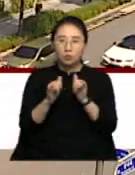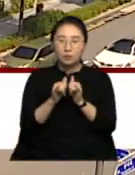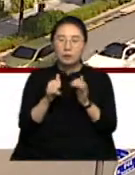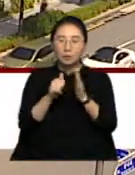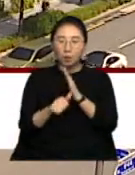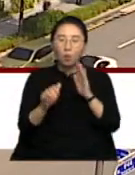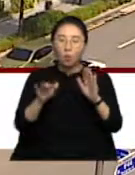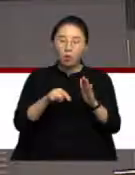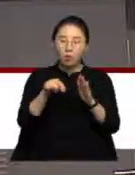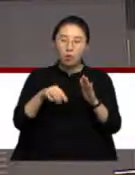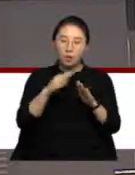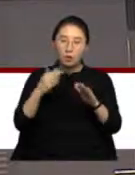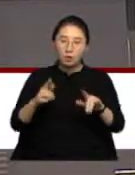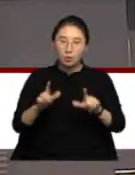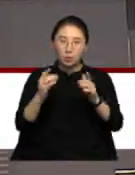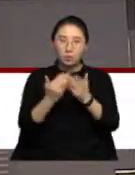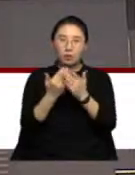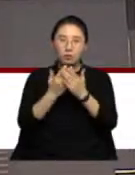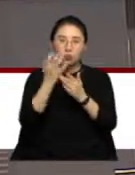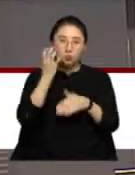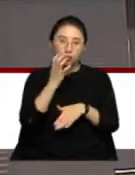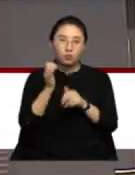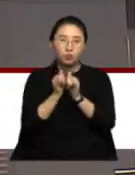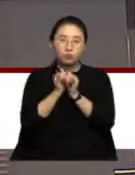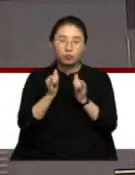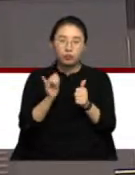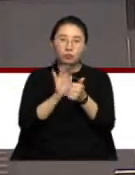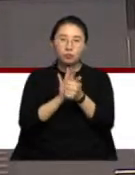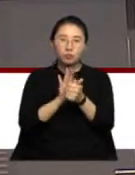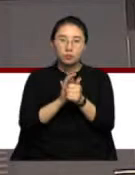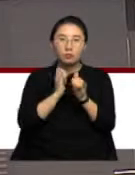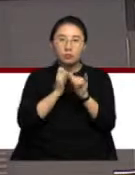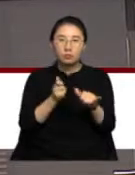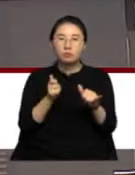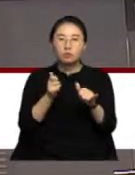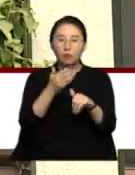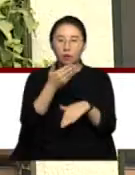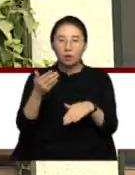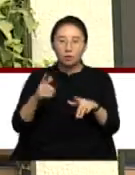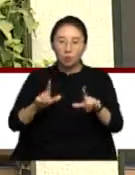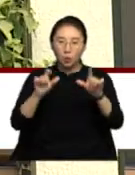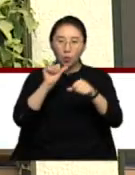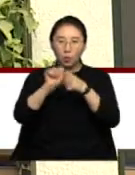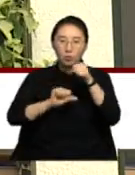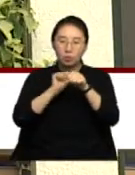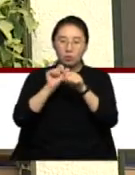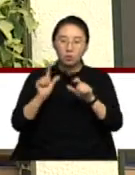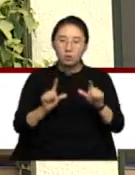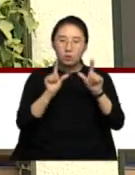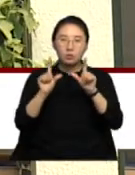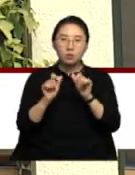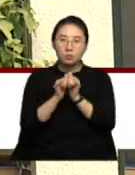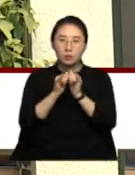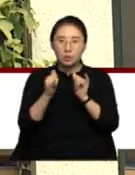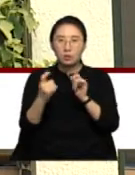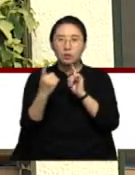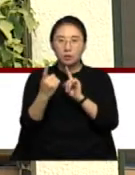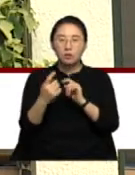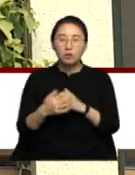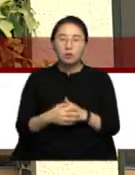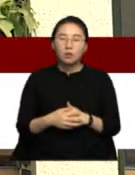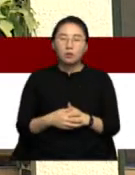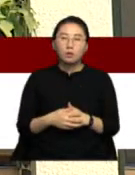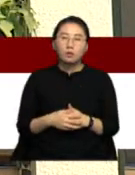강동구민대상은 올 한 해 동안 강동구 발전에 기여한 사람들에게 주는 상으로 강동구에서 5년 이상 살고 있는 주민들을 대상으로